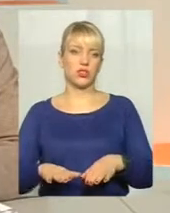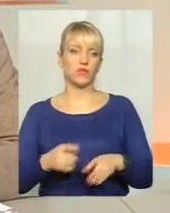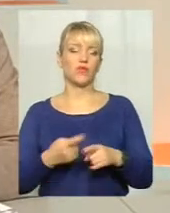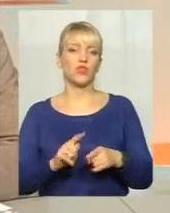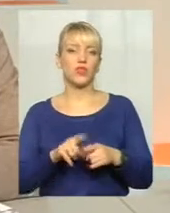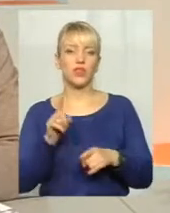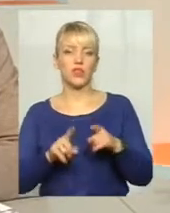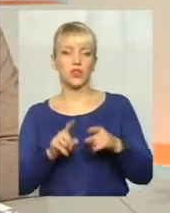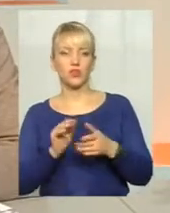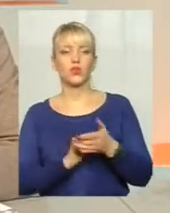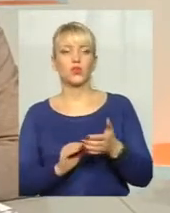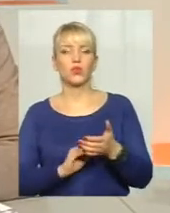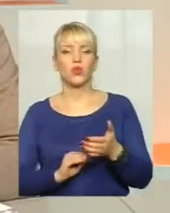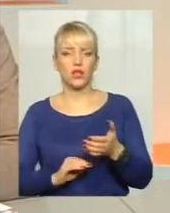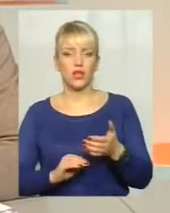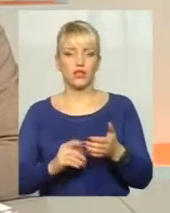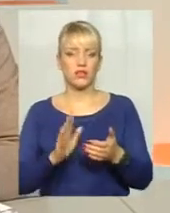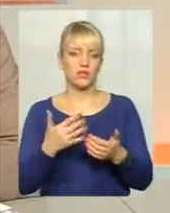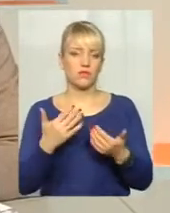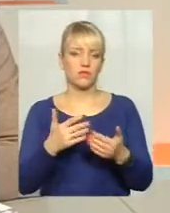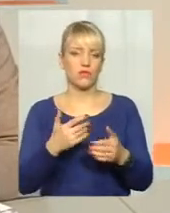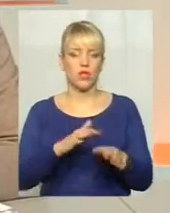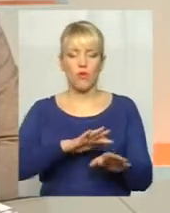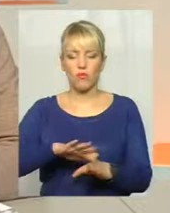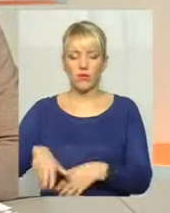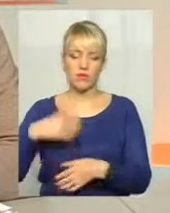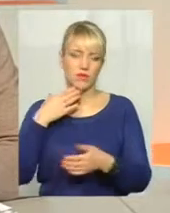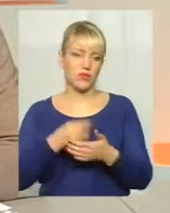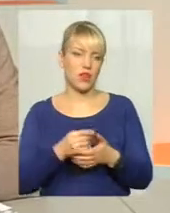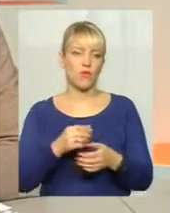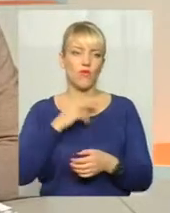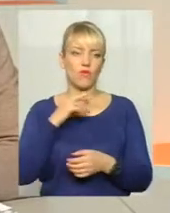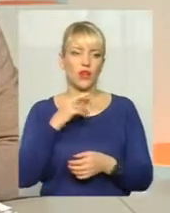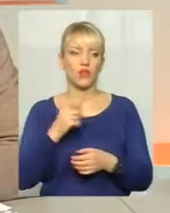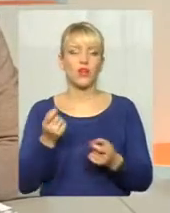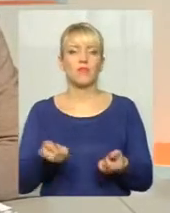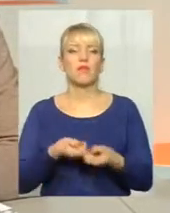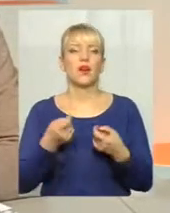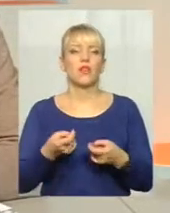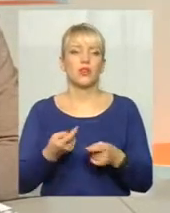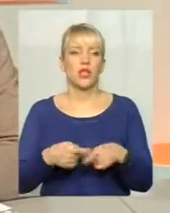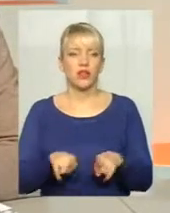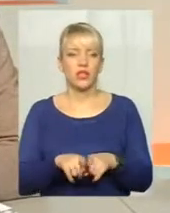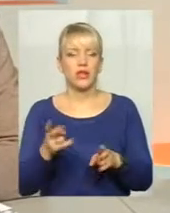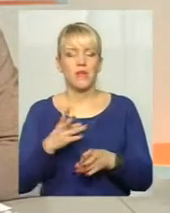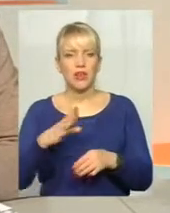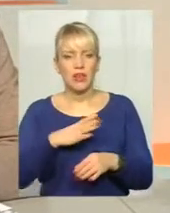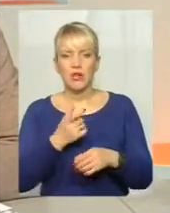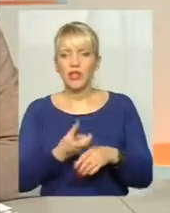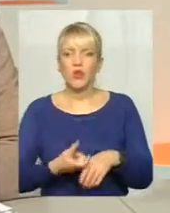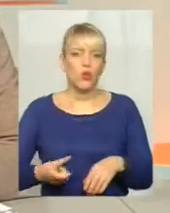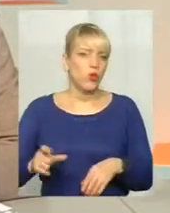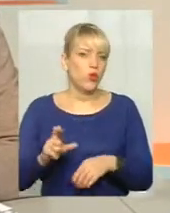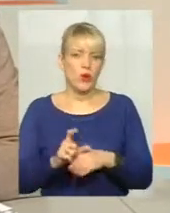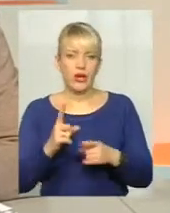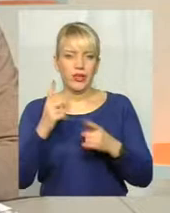рідко журналісти чомусь оминають своєю увагою. Дуже мало таких, це вже має бути якийсь дуже, скажімо